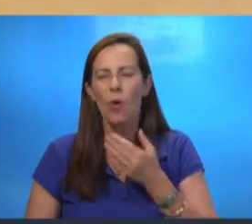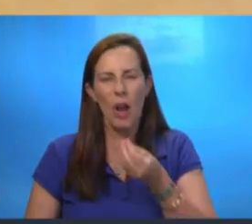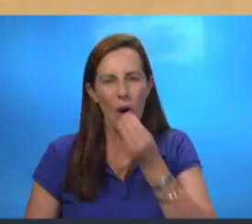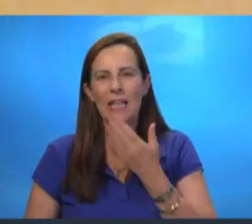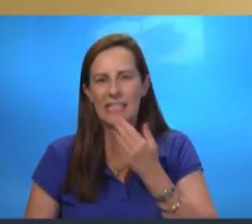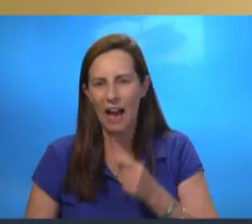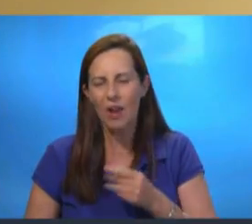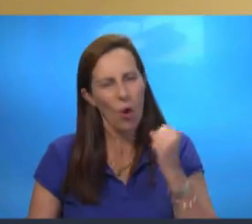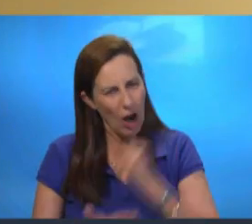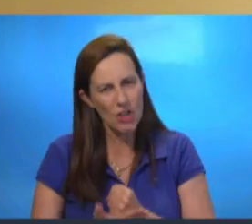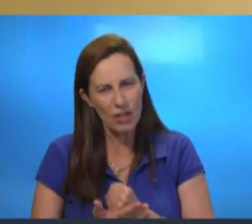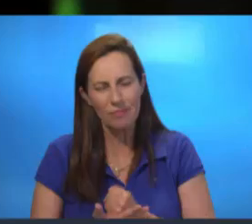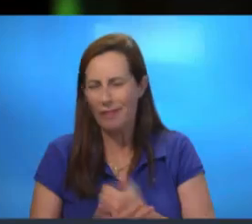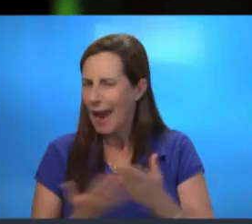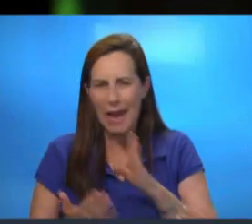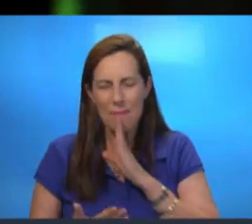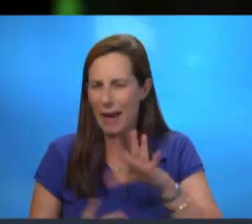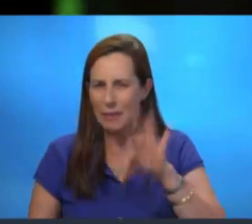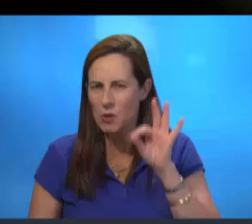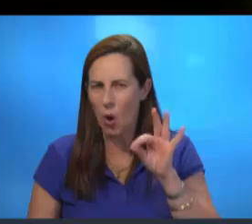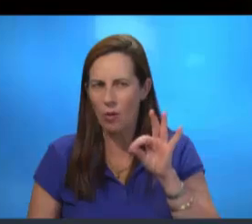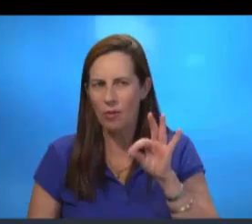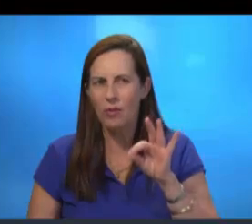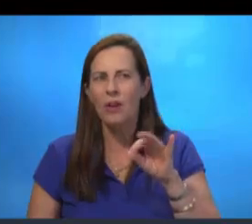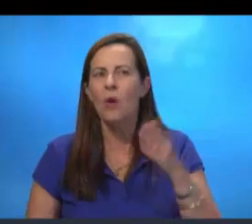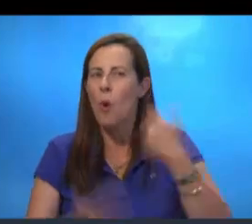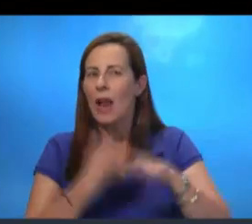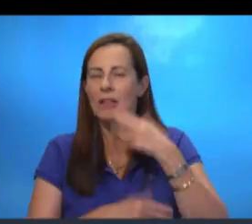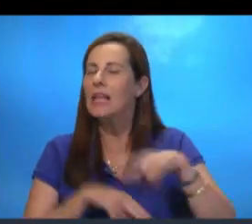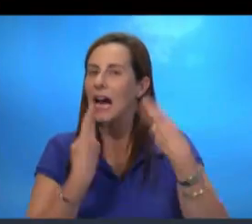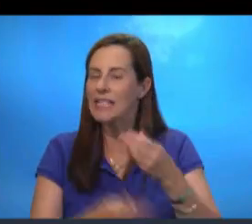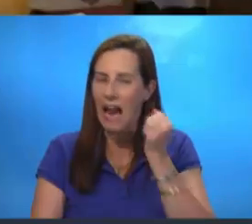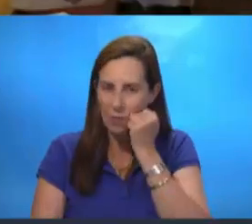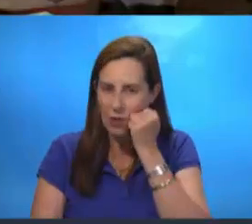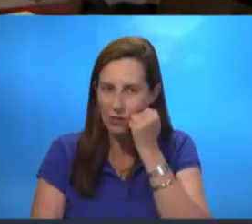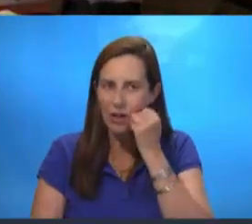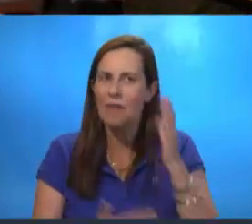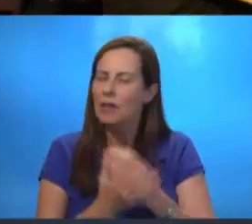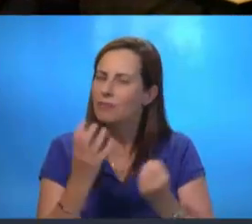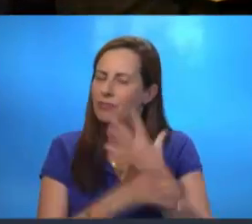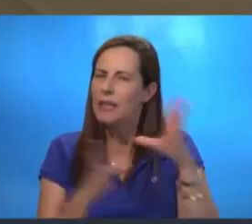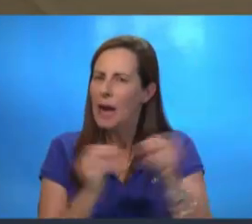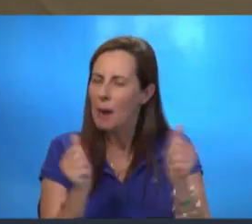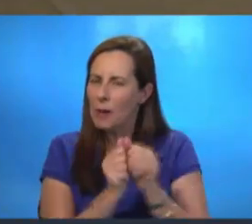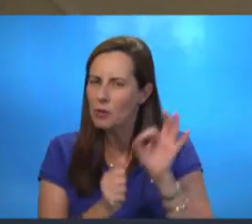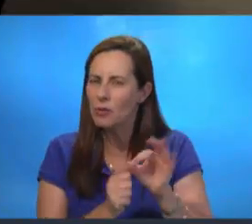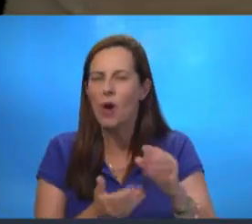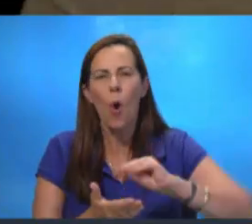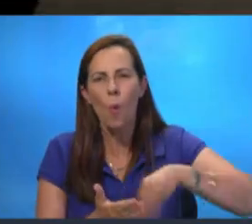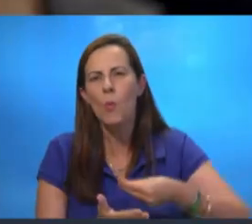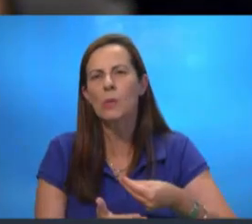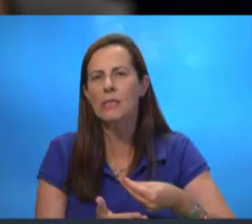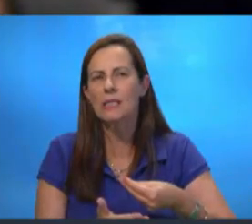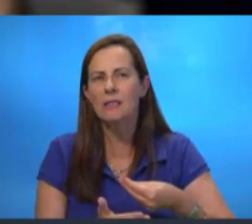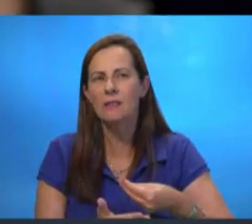או כשר, אין בעיה למצוא. ג'ני עלה לארץ, חזר למוסקבה והחליט לפתוח יחד עם בת זוגו חומוסייה. זה פשוט התחלנו לפני